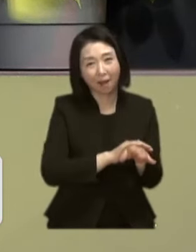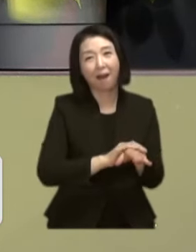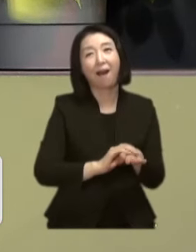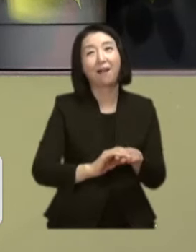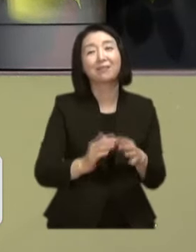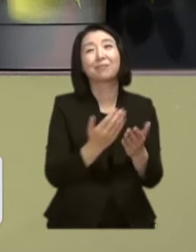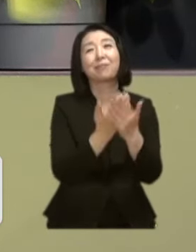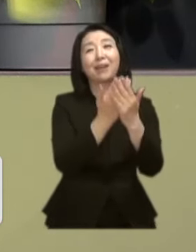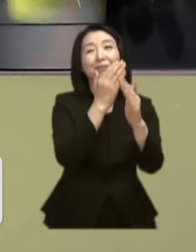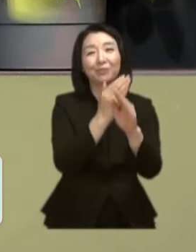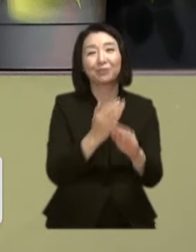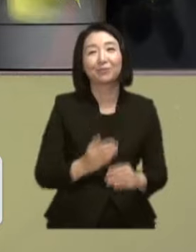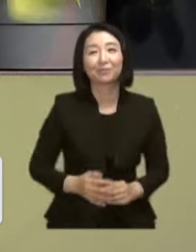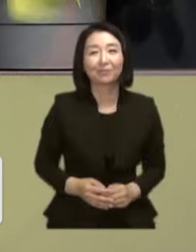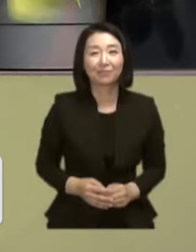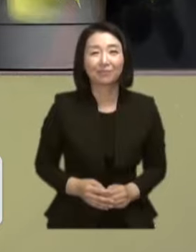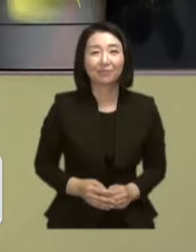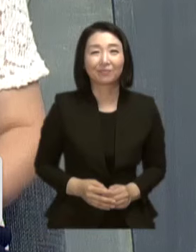있는 중입니다.